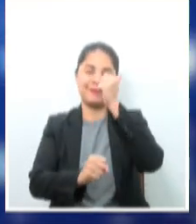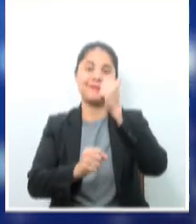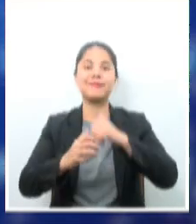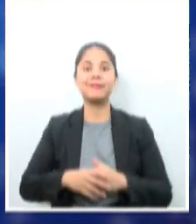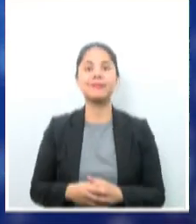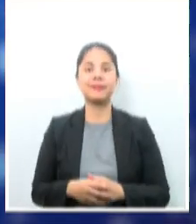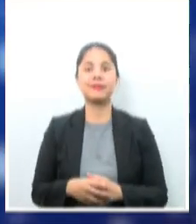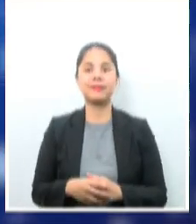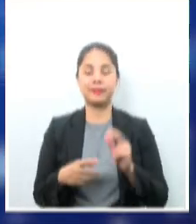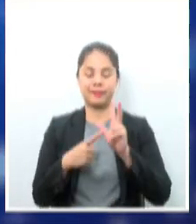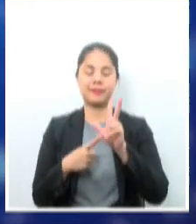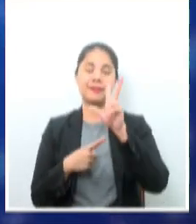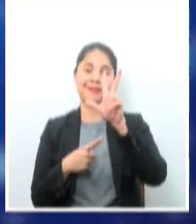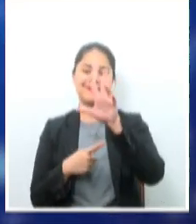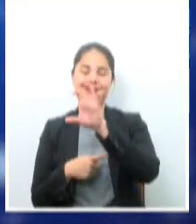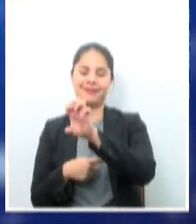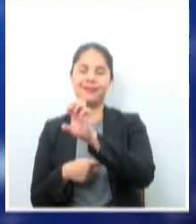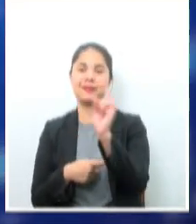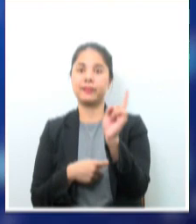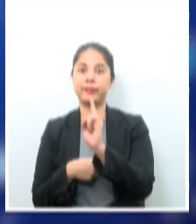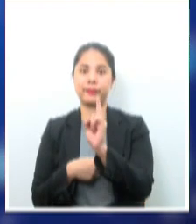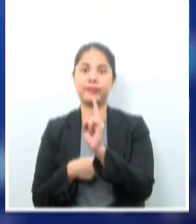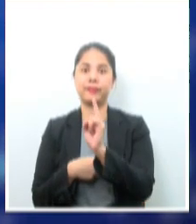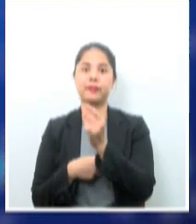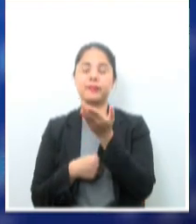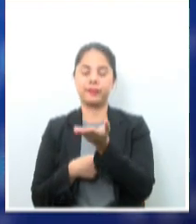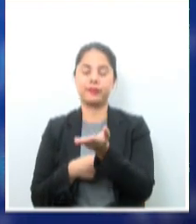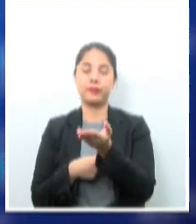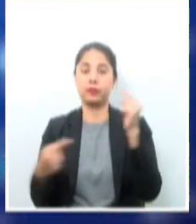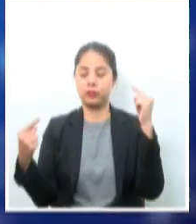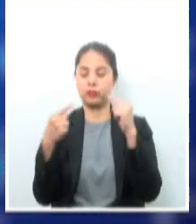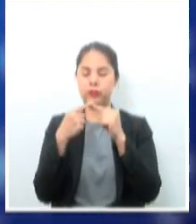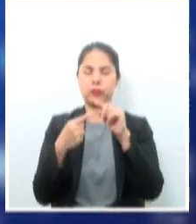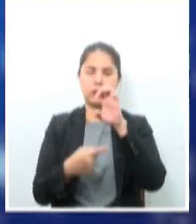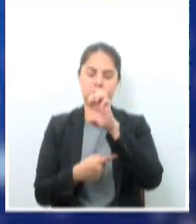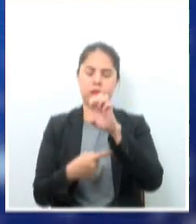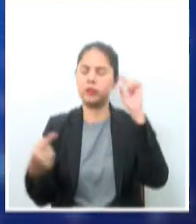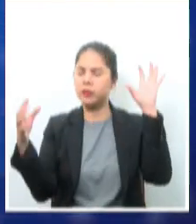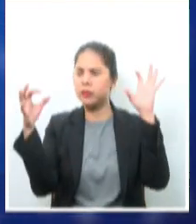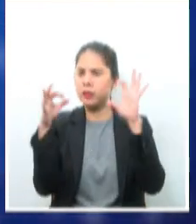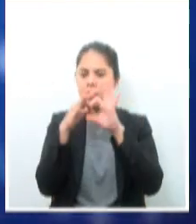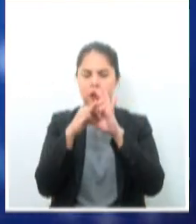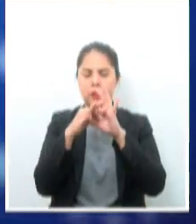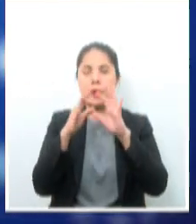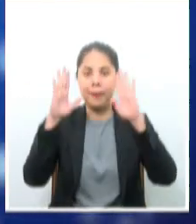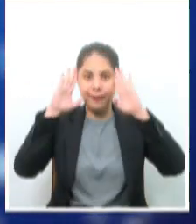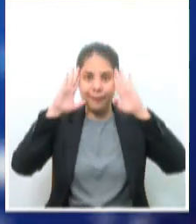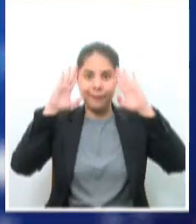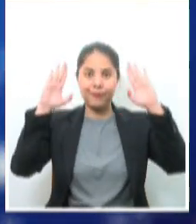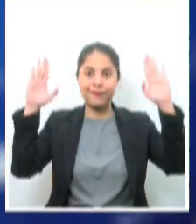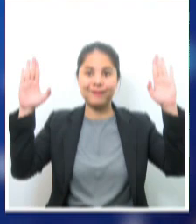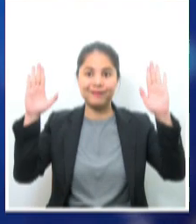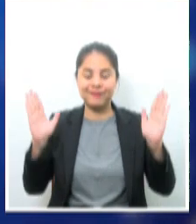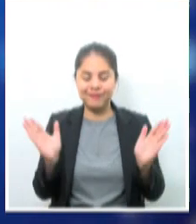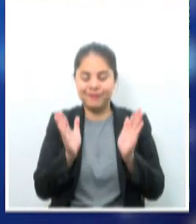คะแล้วก็นำไปสู่ E ที่3ค่ะก็คือ experience ค่ะในส่วนของ experience ค่ะจะเป็นการสร้างเสริมประสบการณ์ค่ะในส่